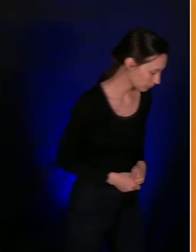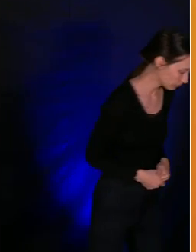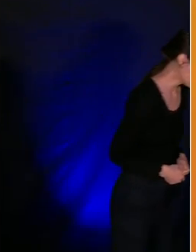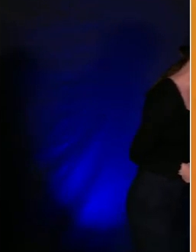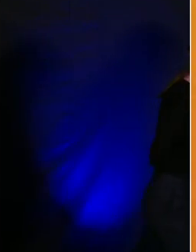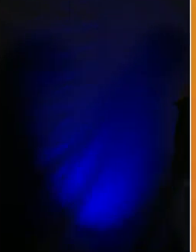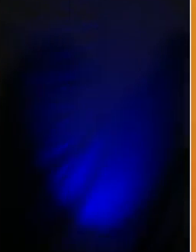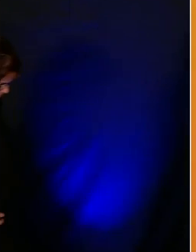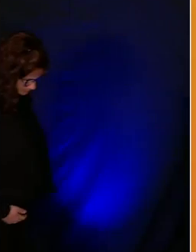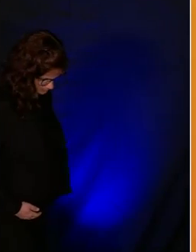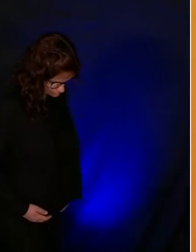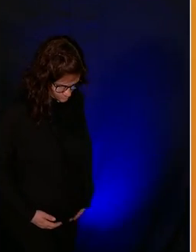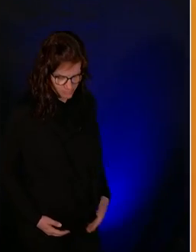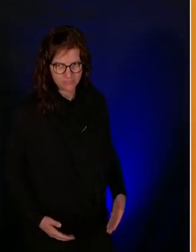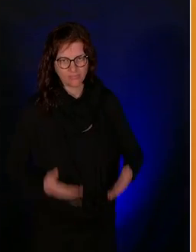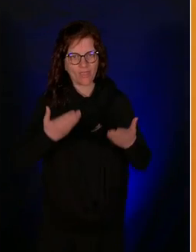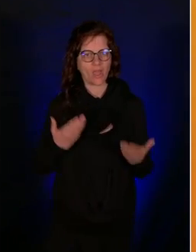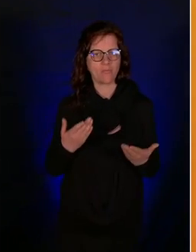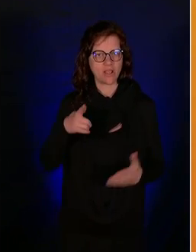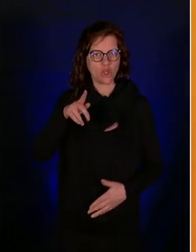Cathy Bouvet se prépare au micro 2.